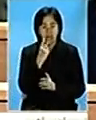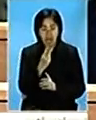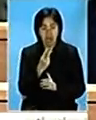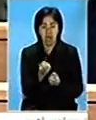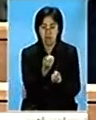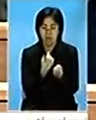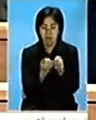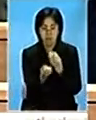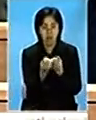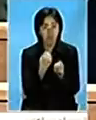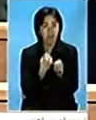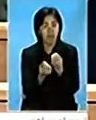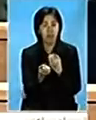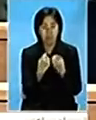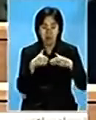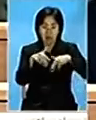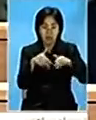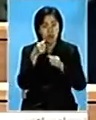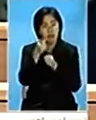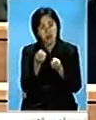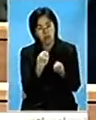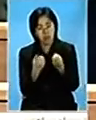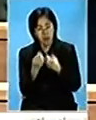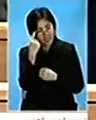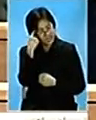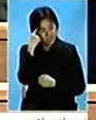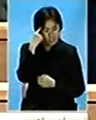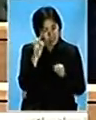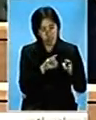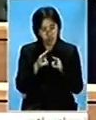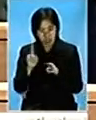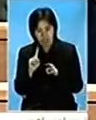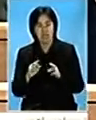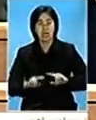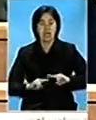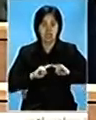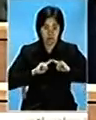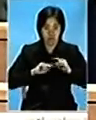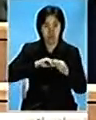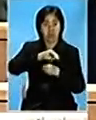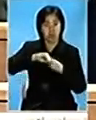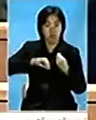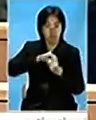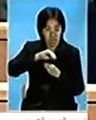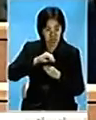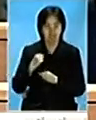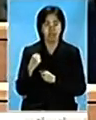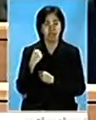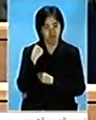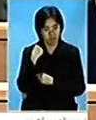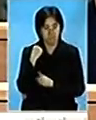ท้อนถึงหลักคิดว่าเราจะทำอย่างไรที่จะให้ภาคเอกชนภาคธุรกิจเอกชนนั้นมีความเข้ม